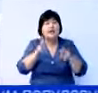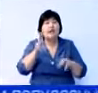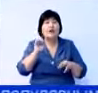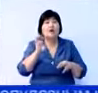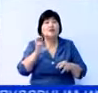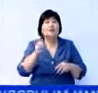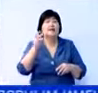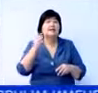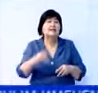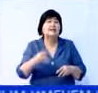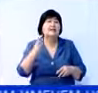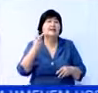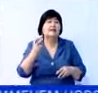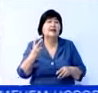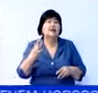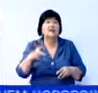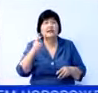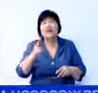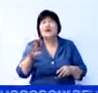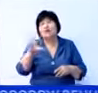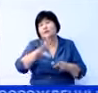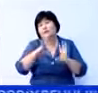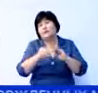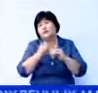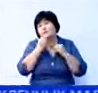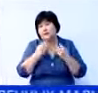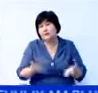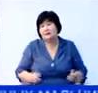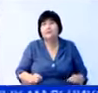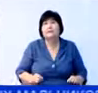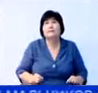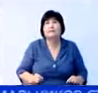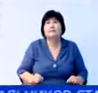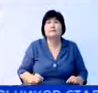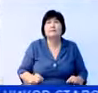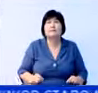коронавирус 221. Результаты у всех отрицательные. Галымжан Жумназар,